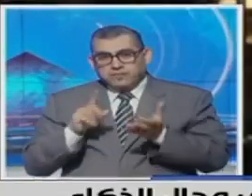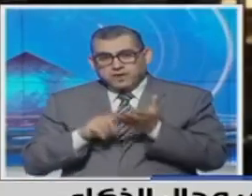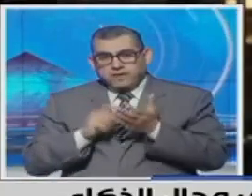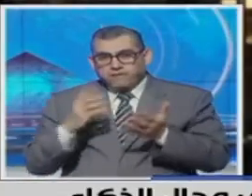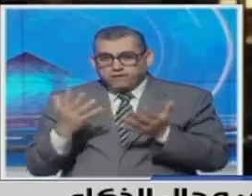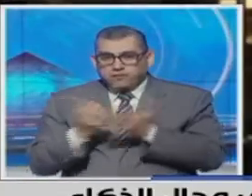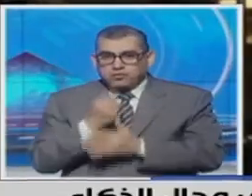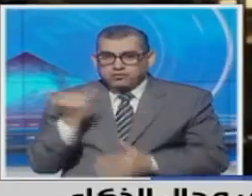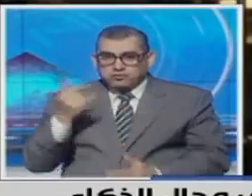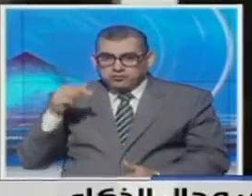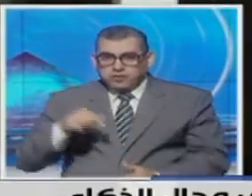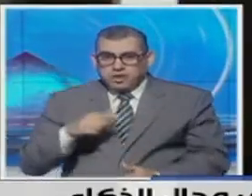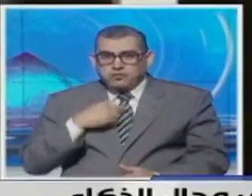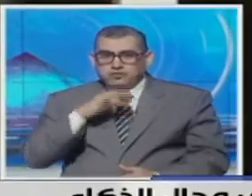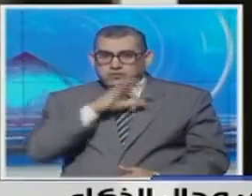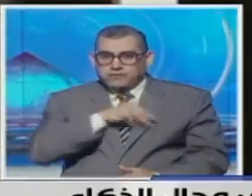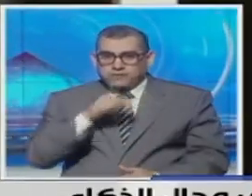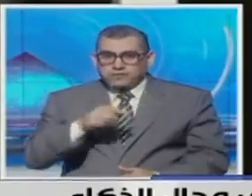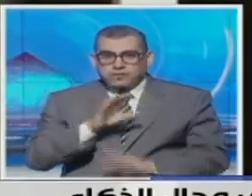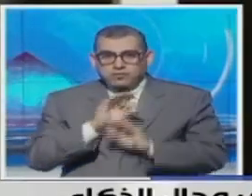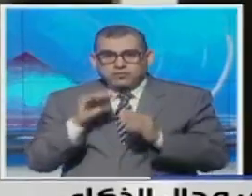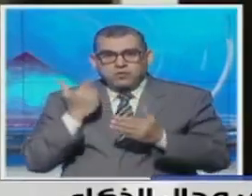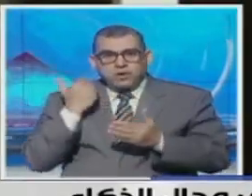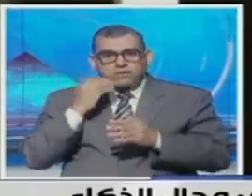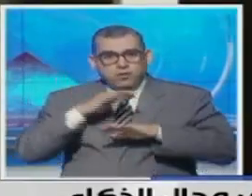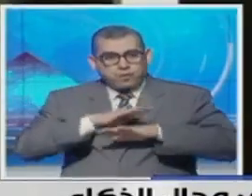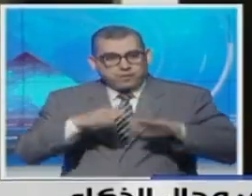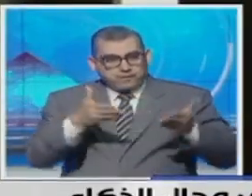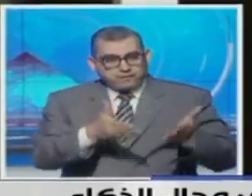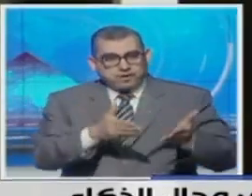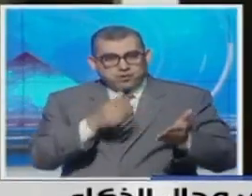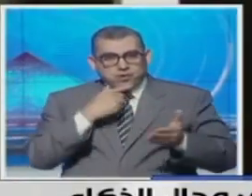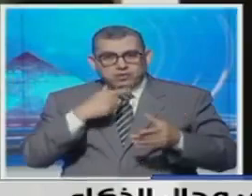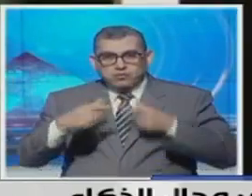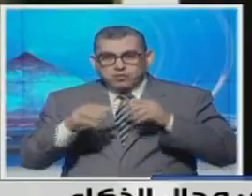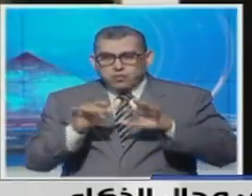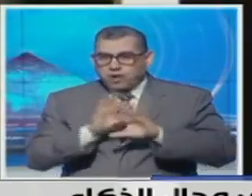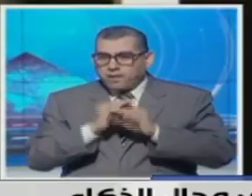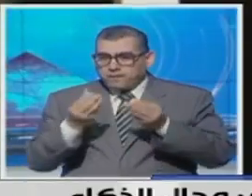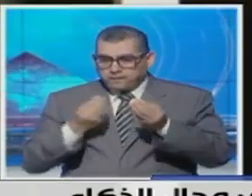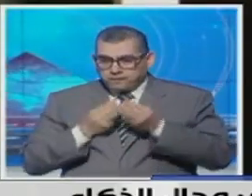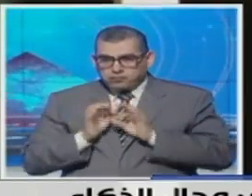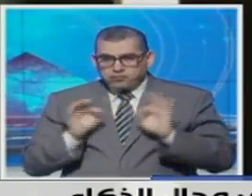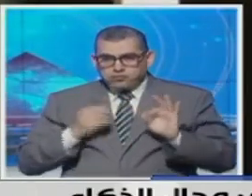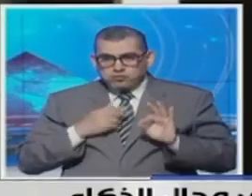دي، ومبسوط ان احنا كسبنا. هو وفر لنا المكان، ووفر لنا الادوات المناسبة، ووفر لنا